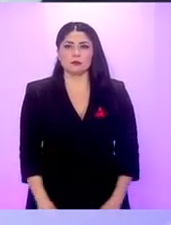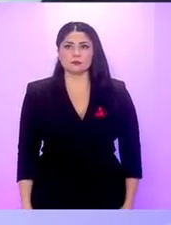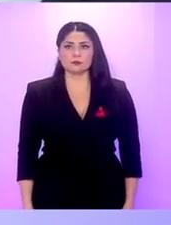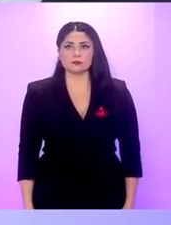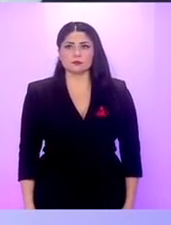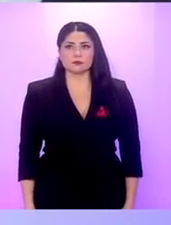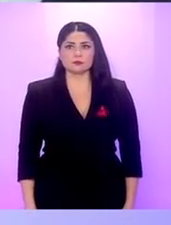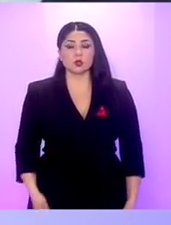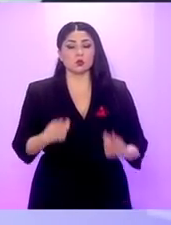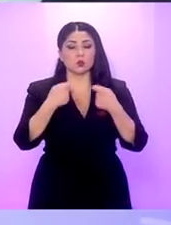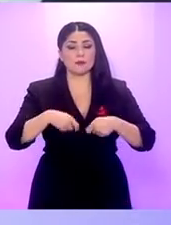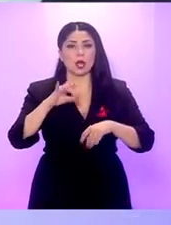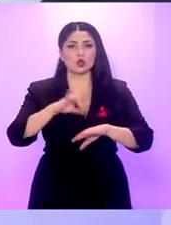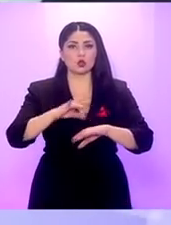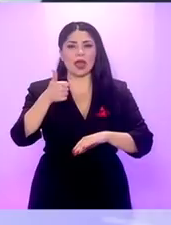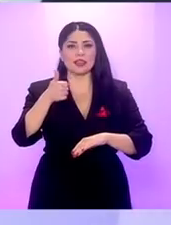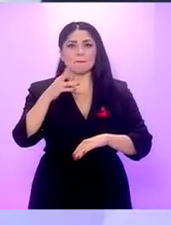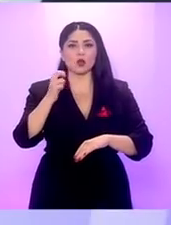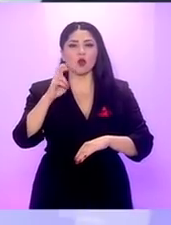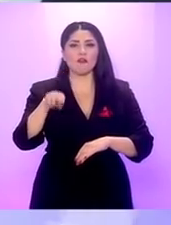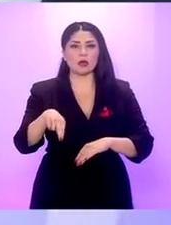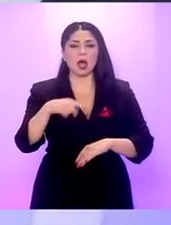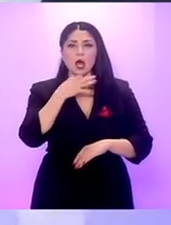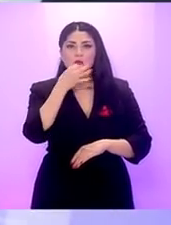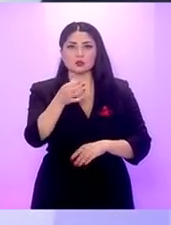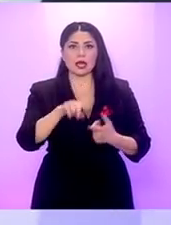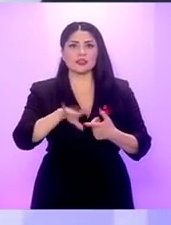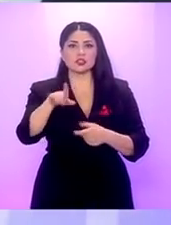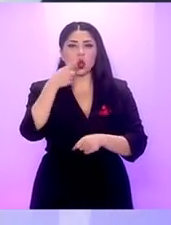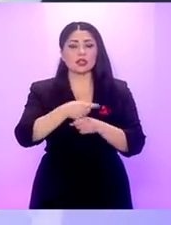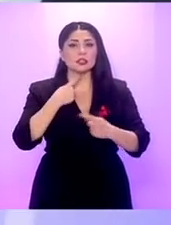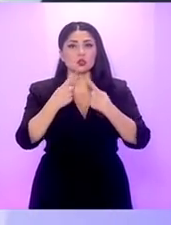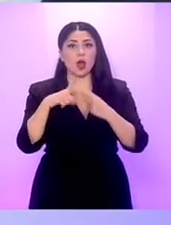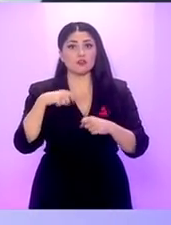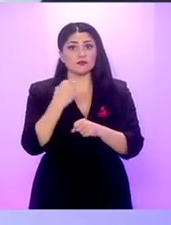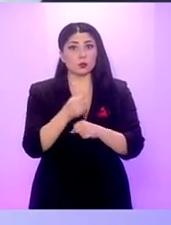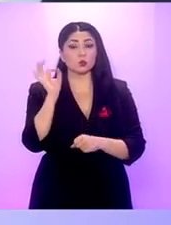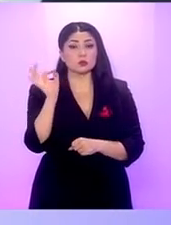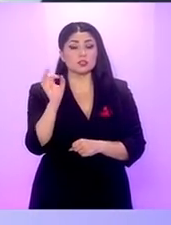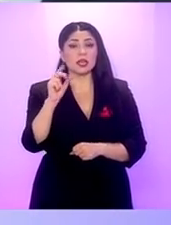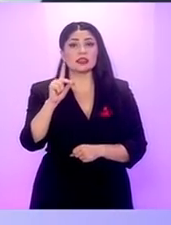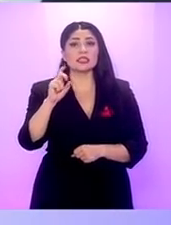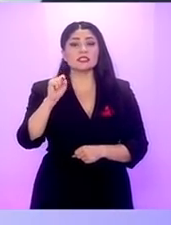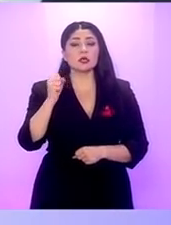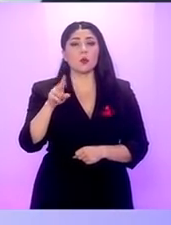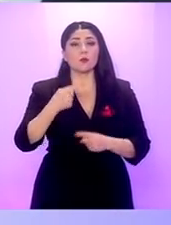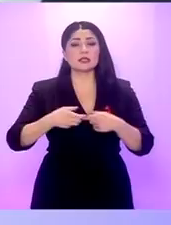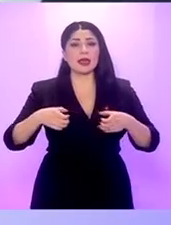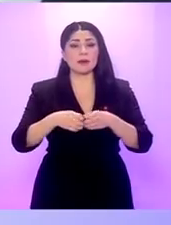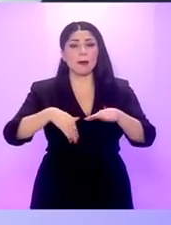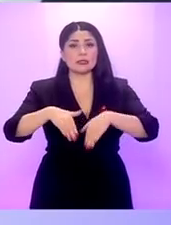de la doamna doctor Andreea Moldovan în legătură cu acest ordin, că discutarea s-a făcut cu specialiști, cu DSU plus echipa